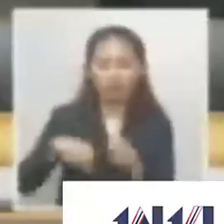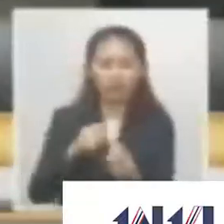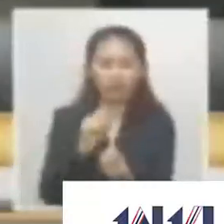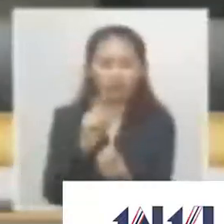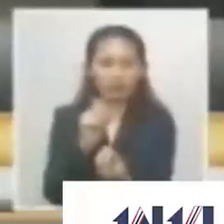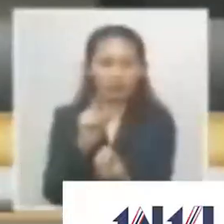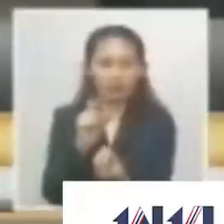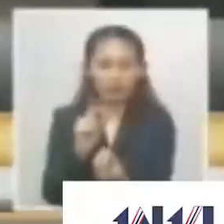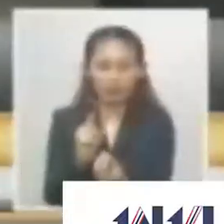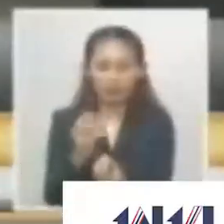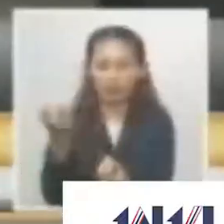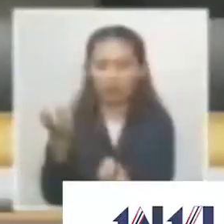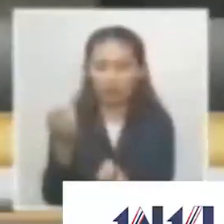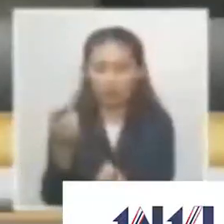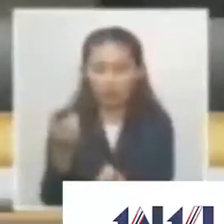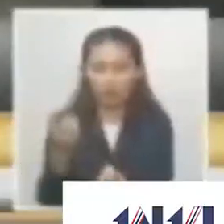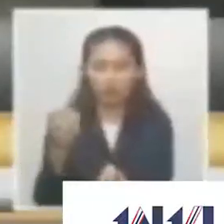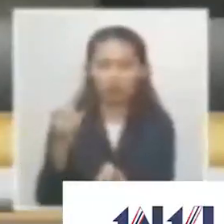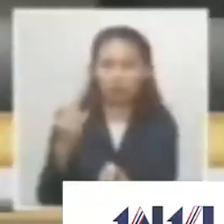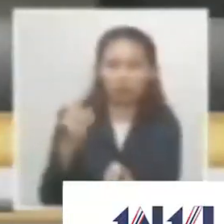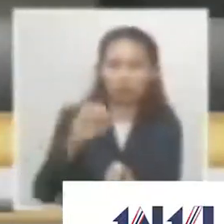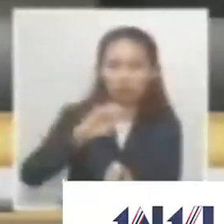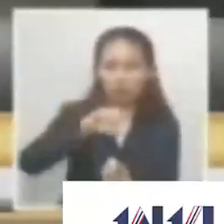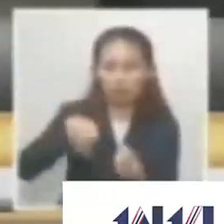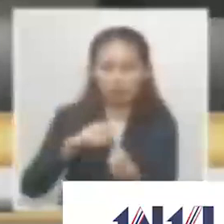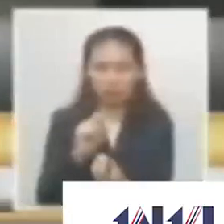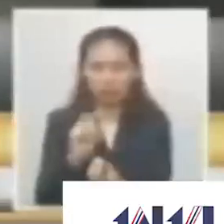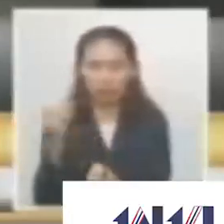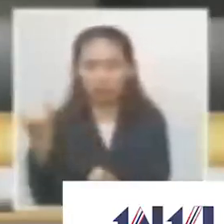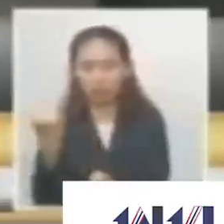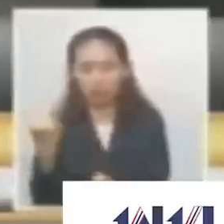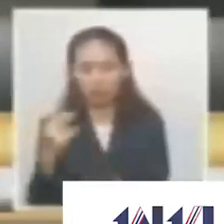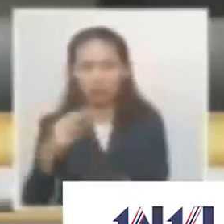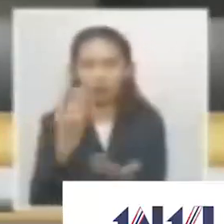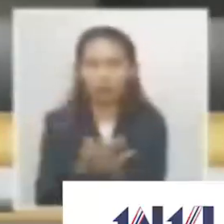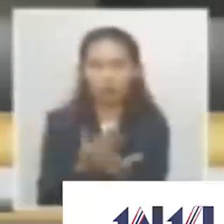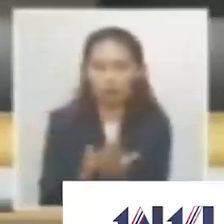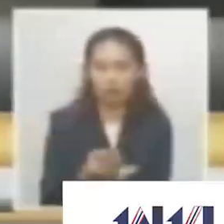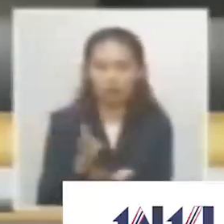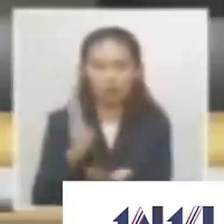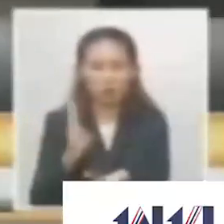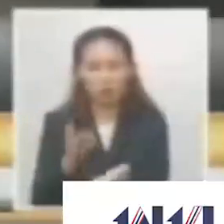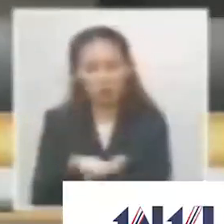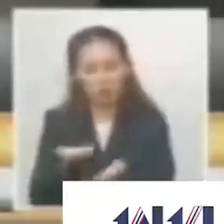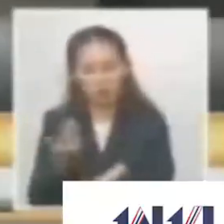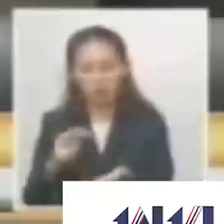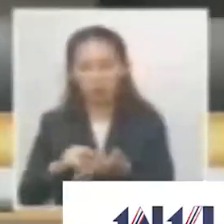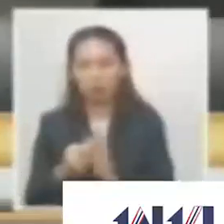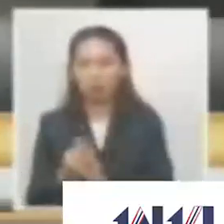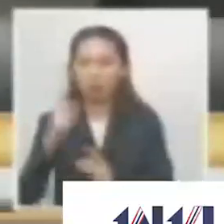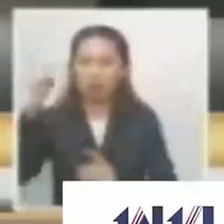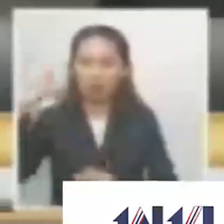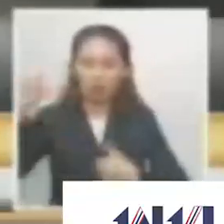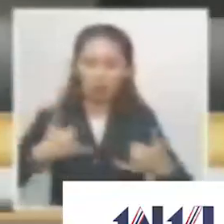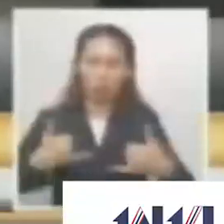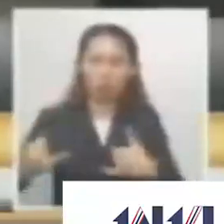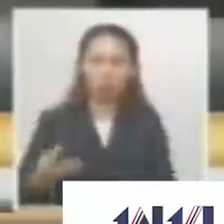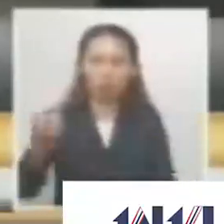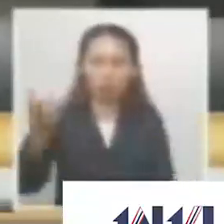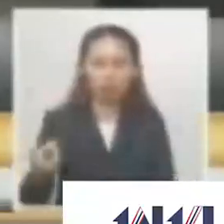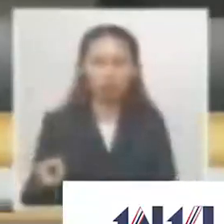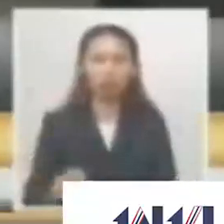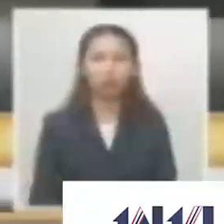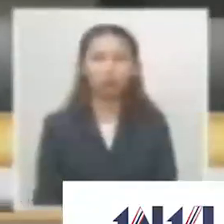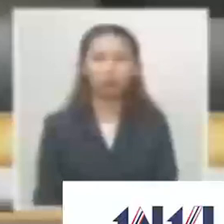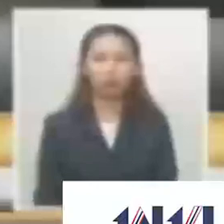กำลังซื้อภายในไม่ดีนะครับก็อยากให้ท่านช่วยเพิ่มเติมช่วยดูแลหน่วยงานที่ผมได้กล่าวถึงนะครับเพื่